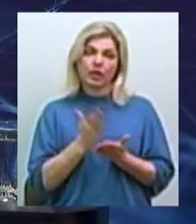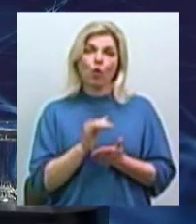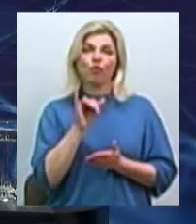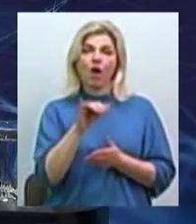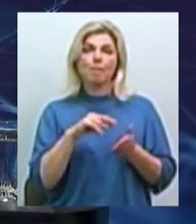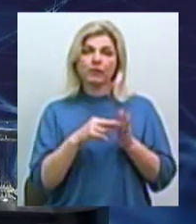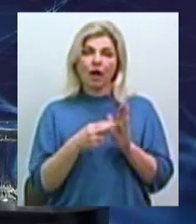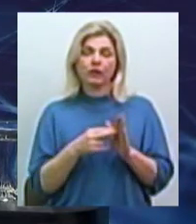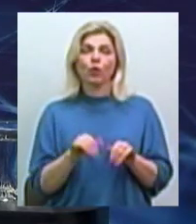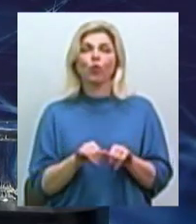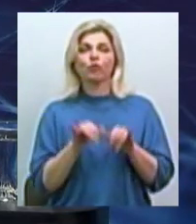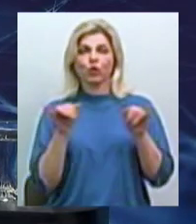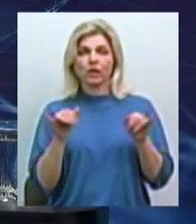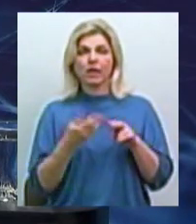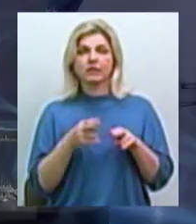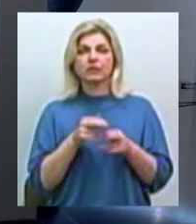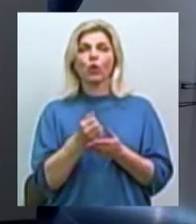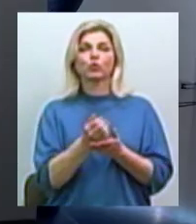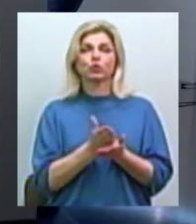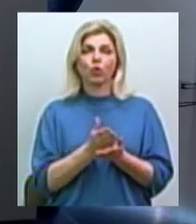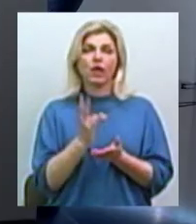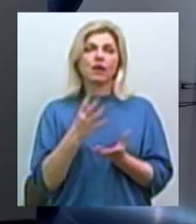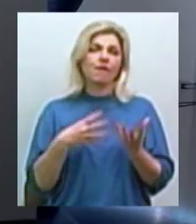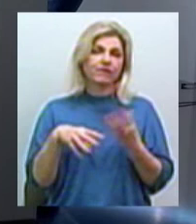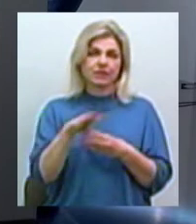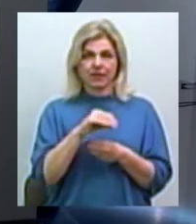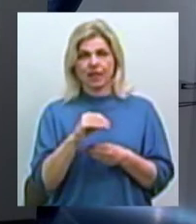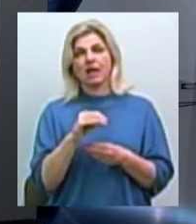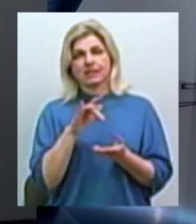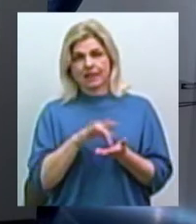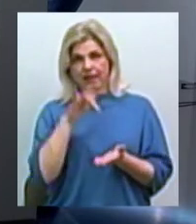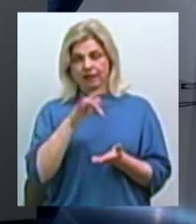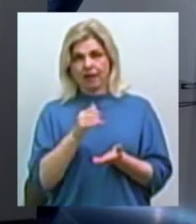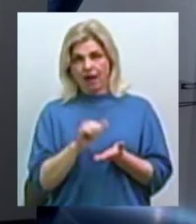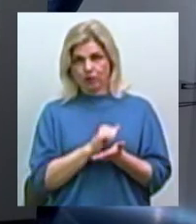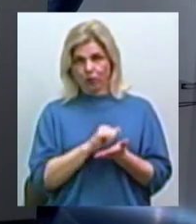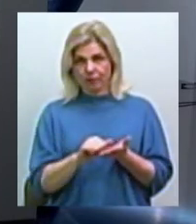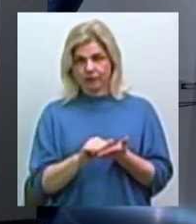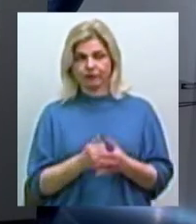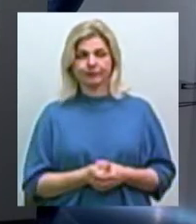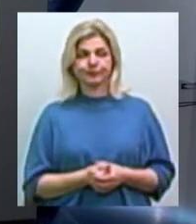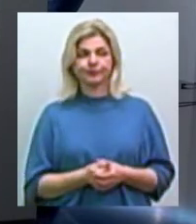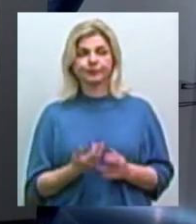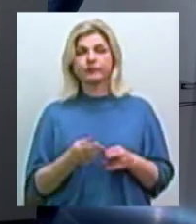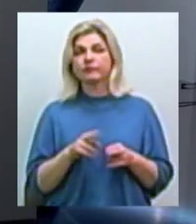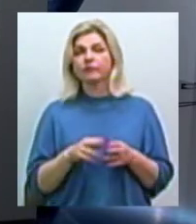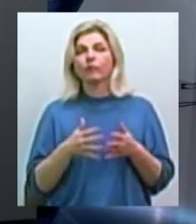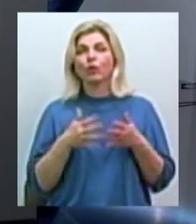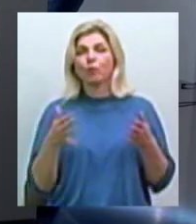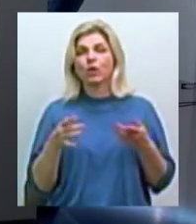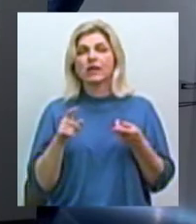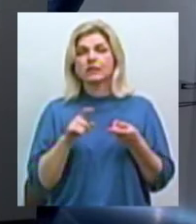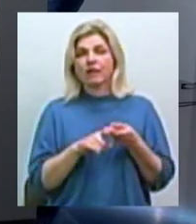поширення, поширити цю послугу на всі ЦНАПи міста Миколаєва? Ну, це більше залежить від волі